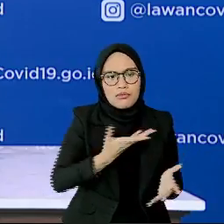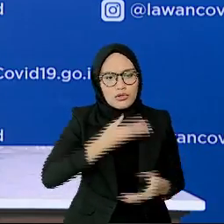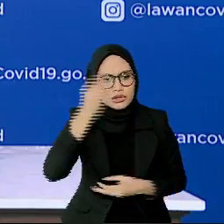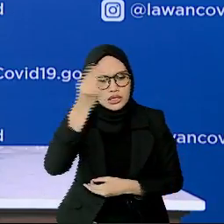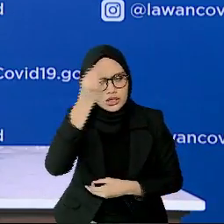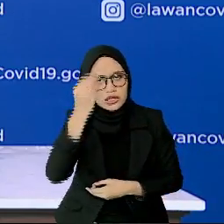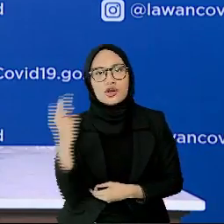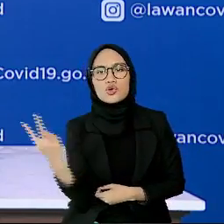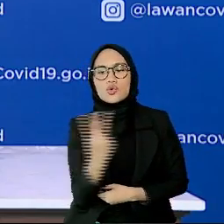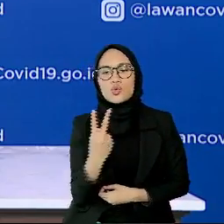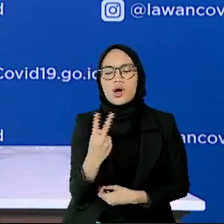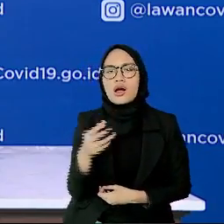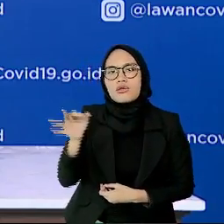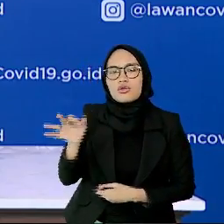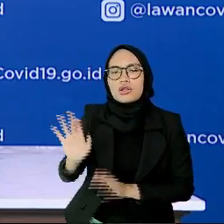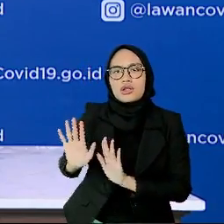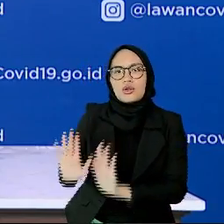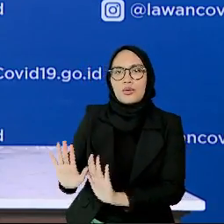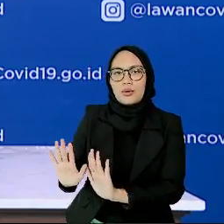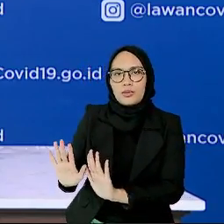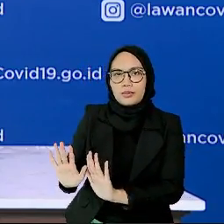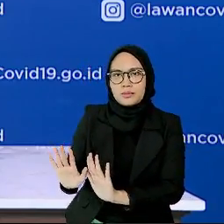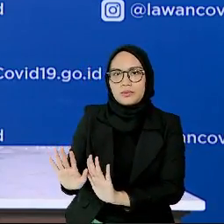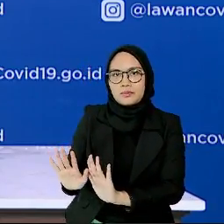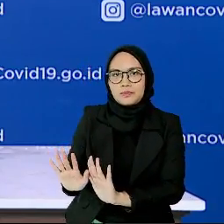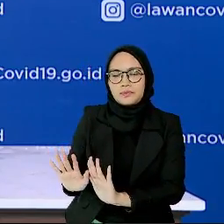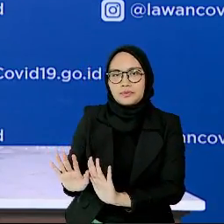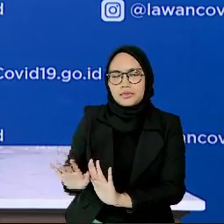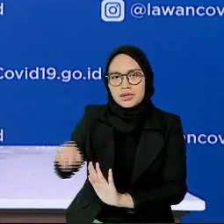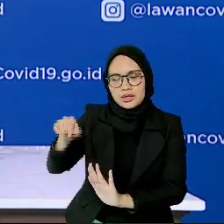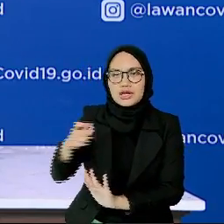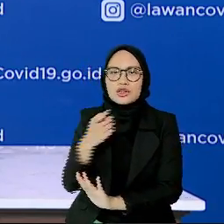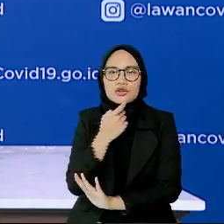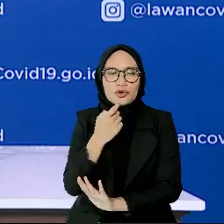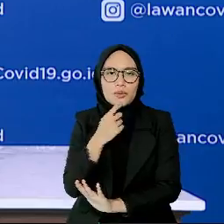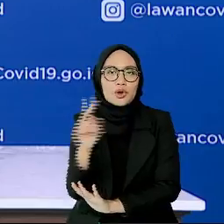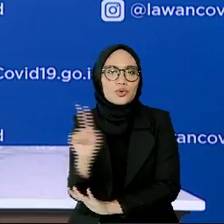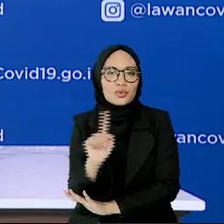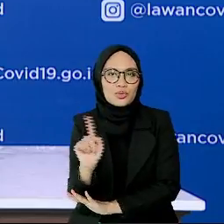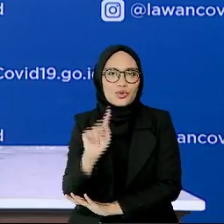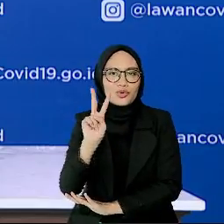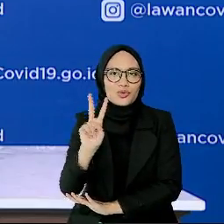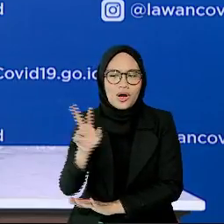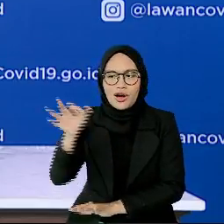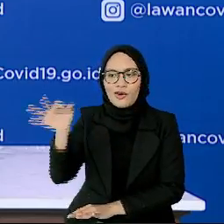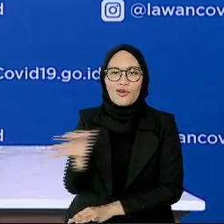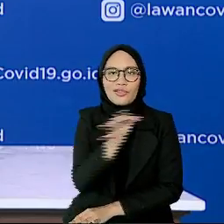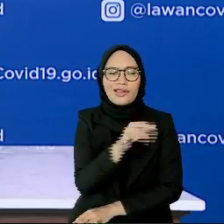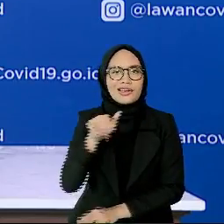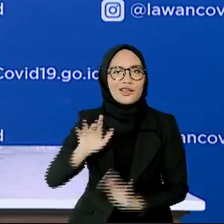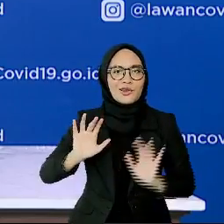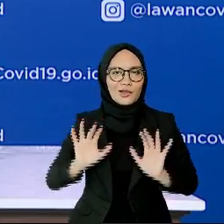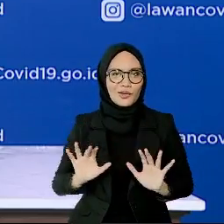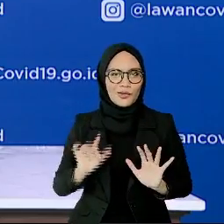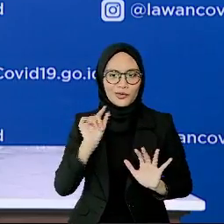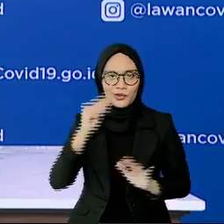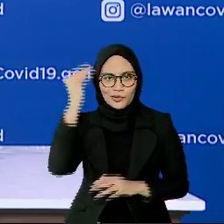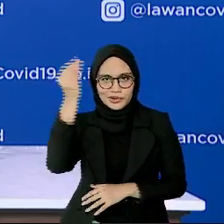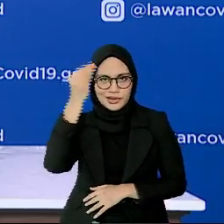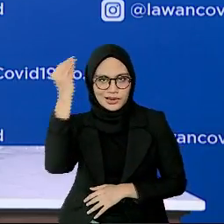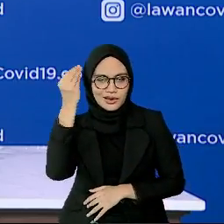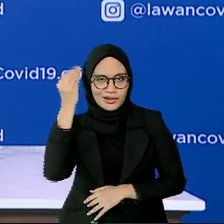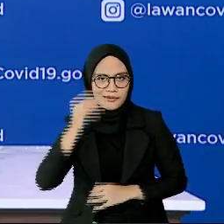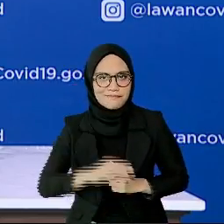ini sebagai dua daerah yang akan menjalankan simulasi protokol kesehatan di bidang pariwisata untuk turis